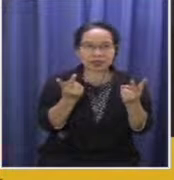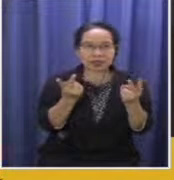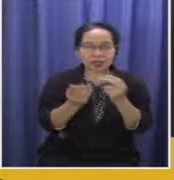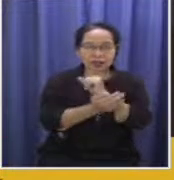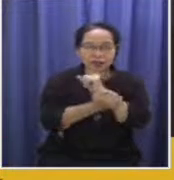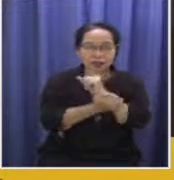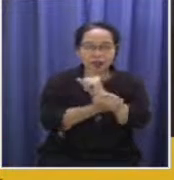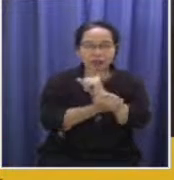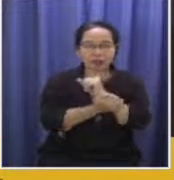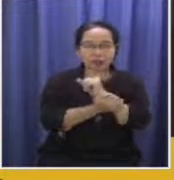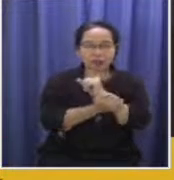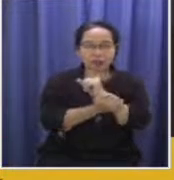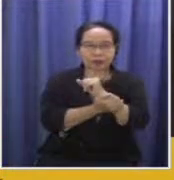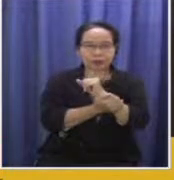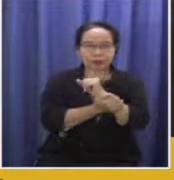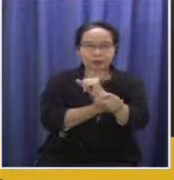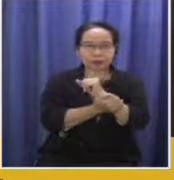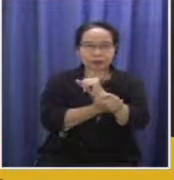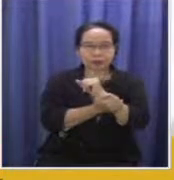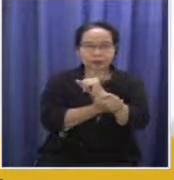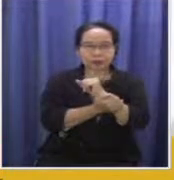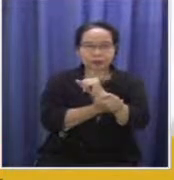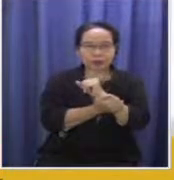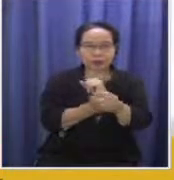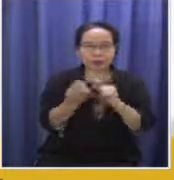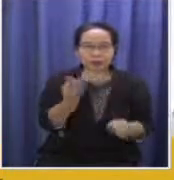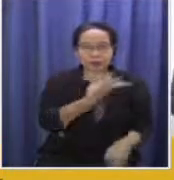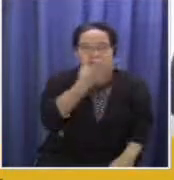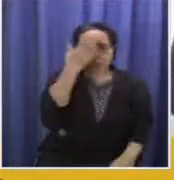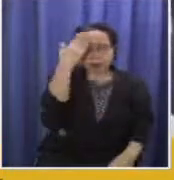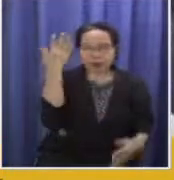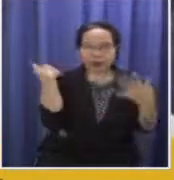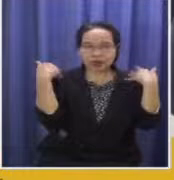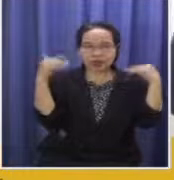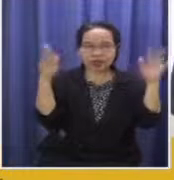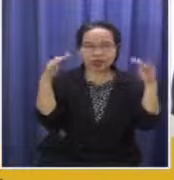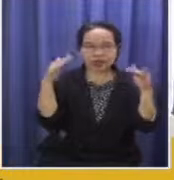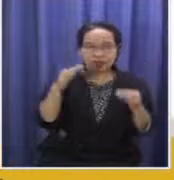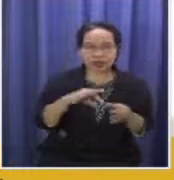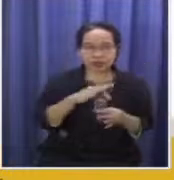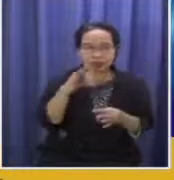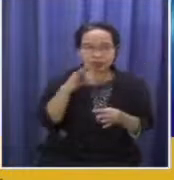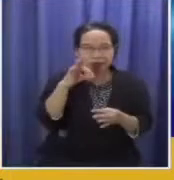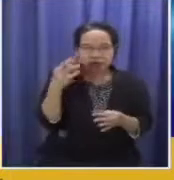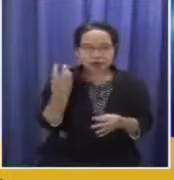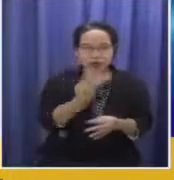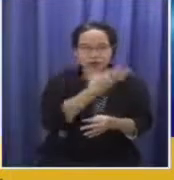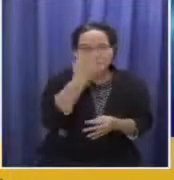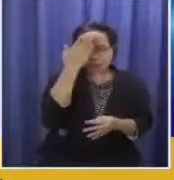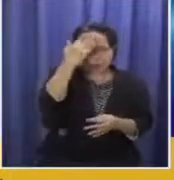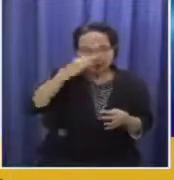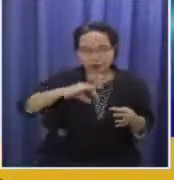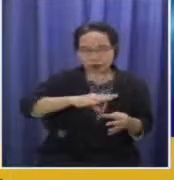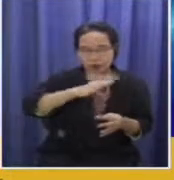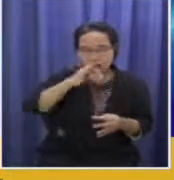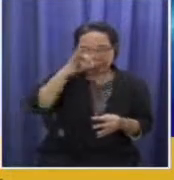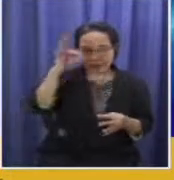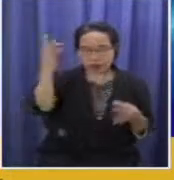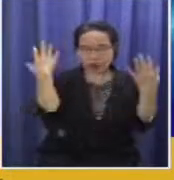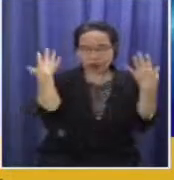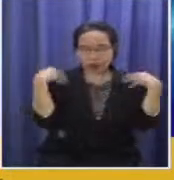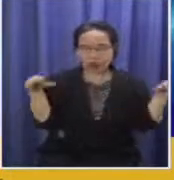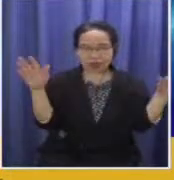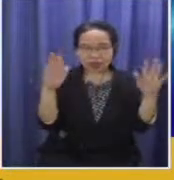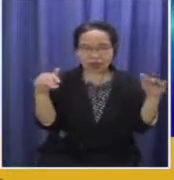अब्राहम कहाँ आएका थिए। We know that angels are spirit. हामी जान्दछौँ स्वर्गदूतहरू